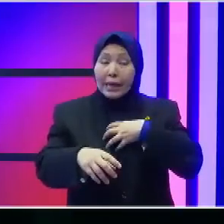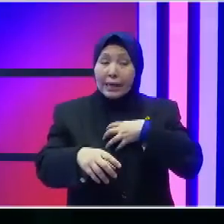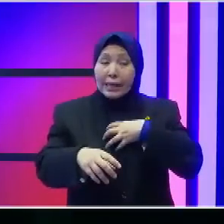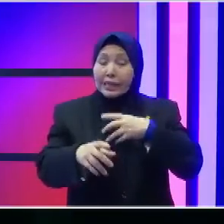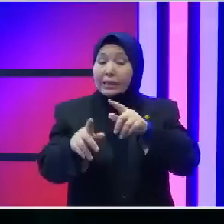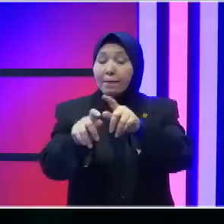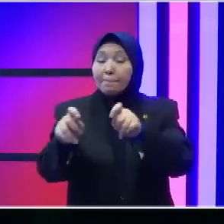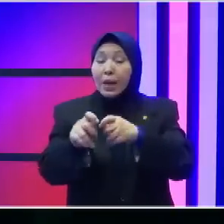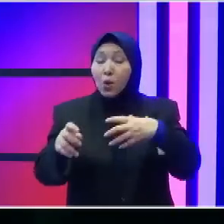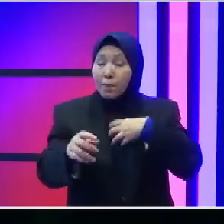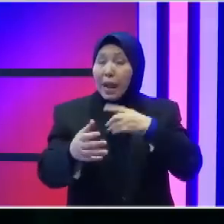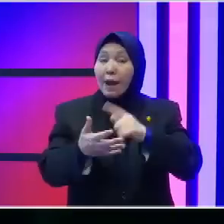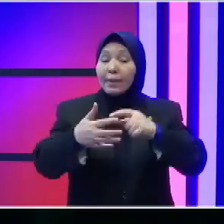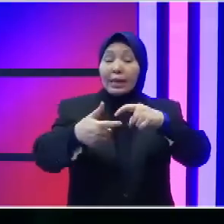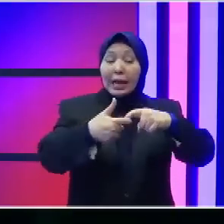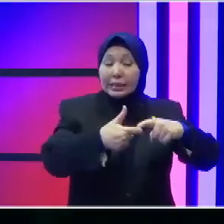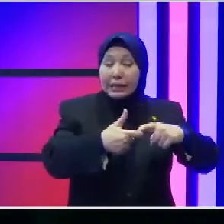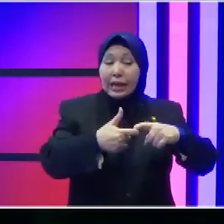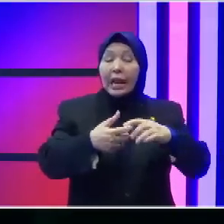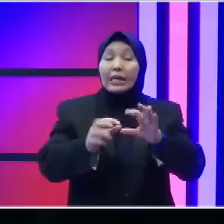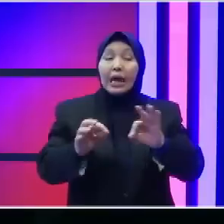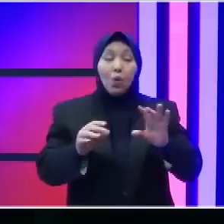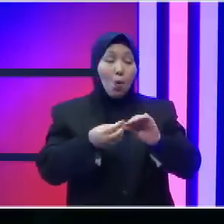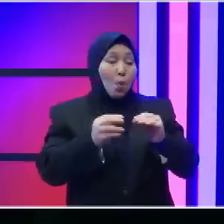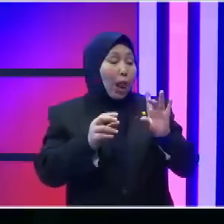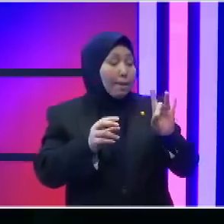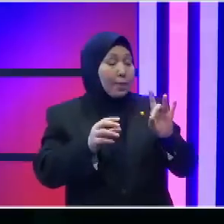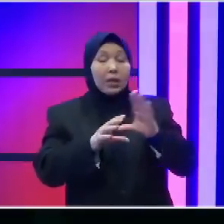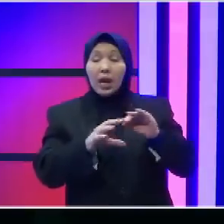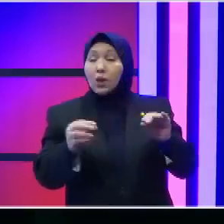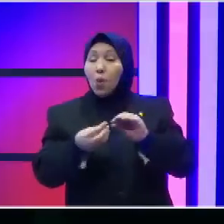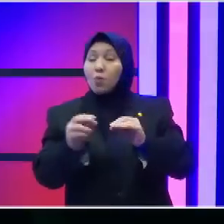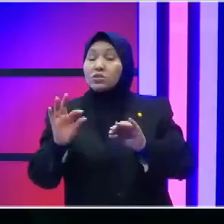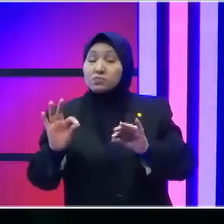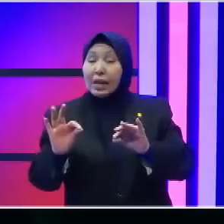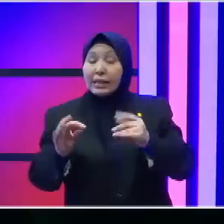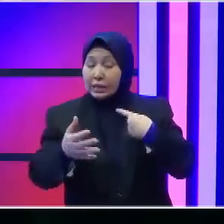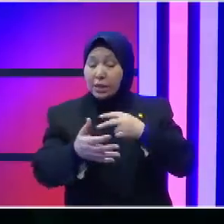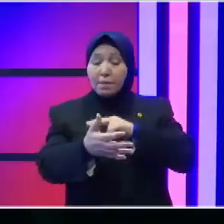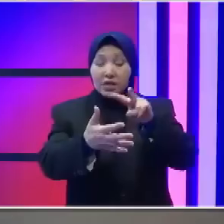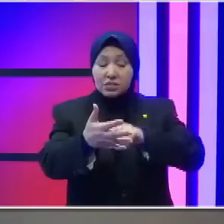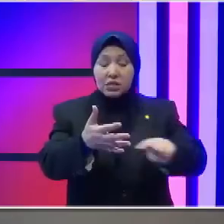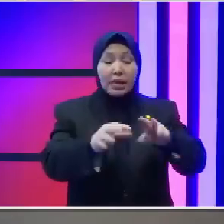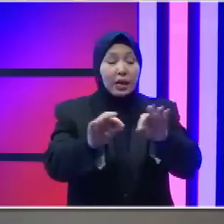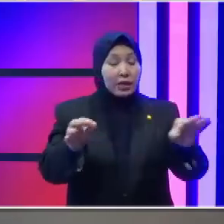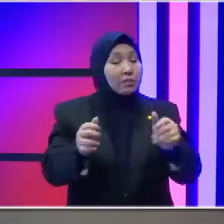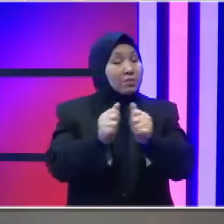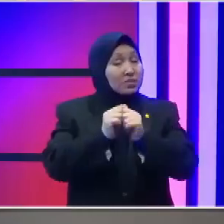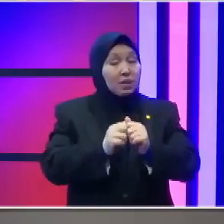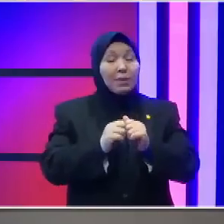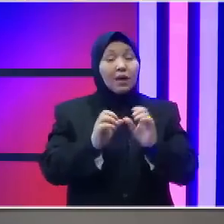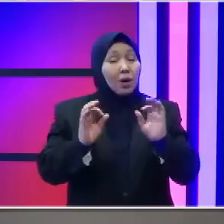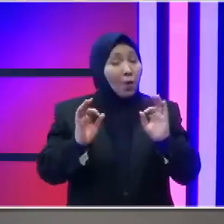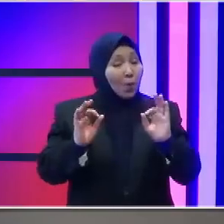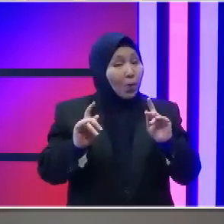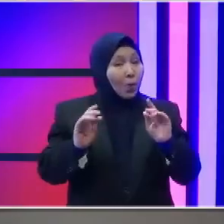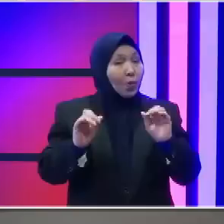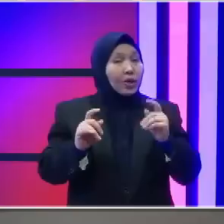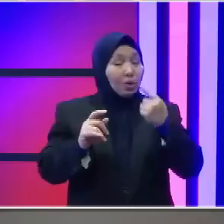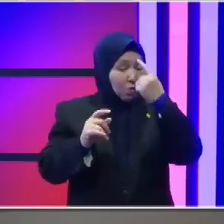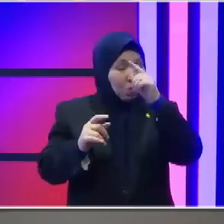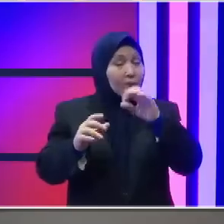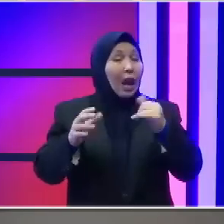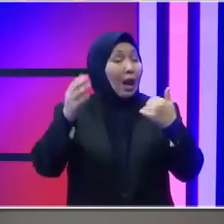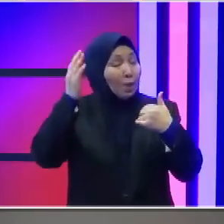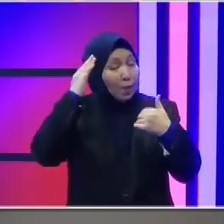itu, apa kaitan ayat nombor 8 dan nombor 9. Kita baca ayat ini bersama Ustaz Tirmizi. Okey, menarik ya untuk kita mengetahui